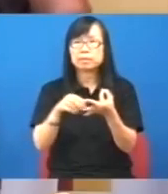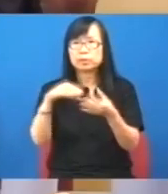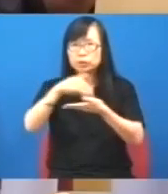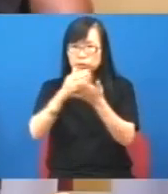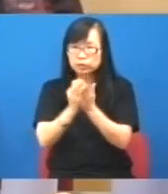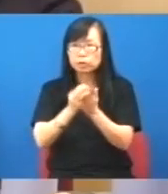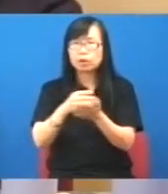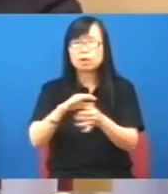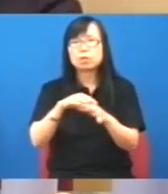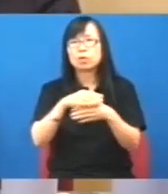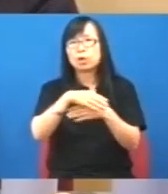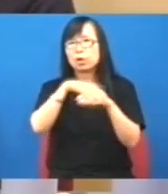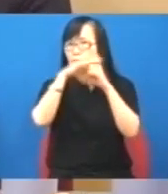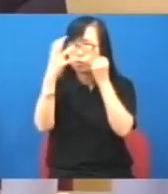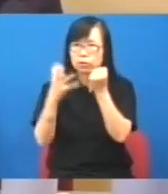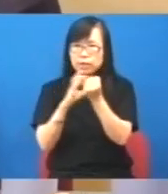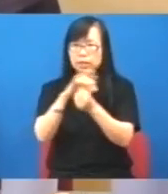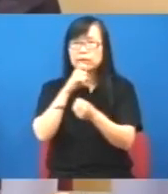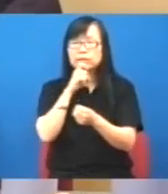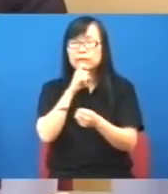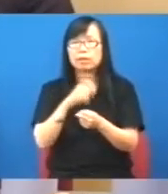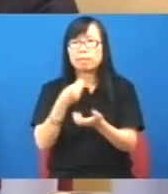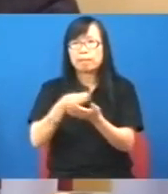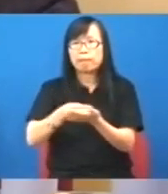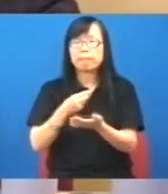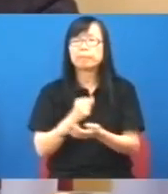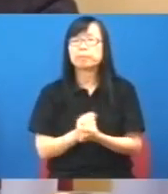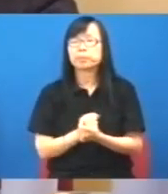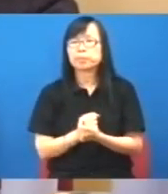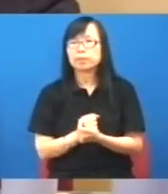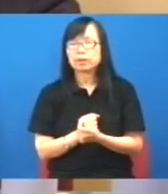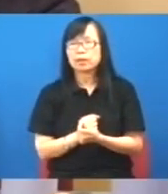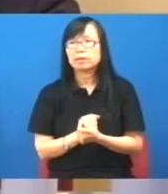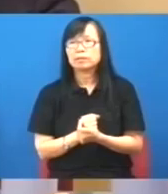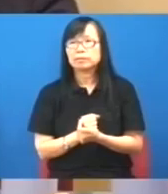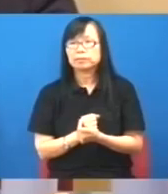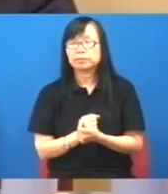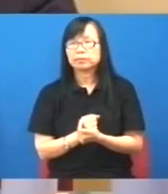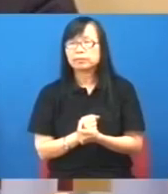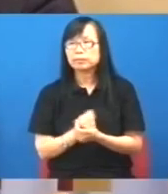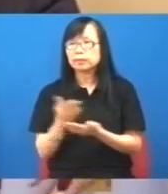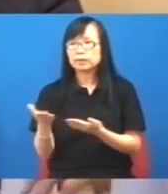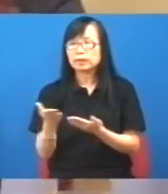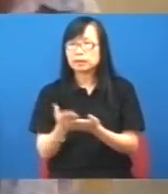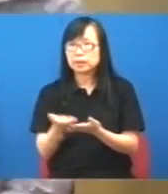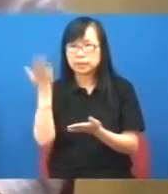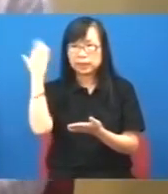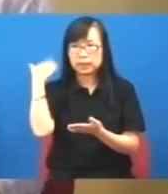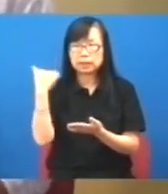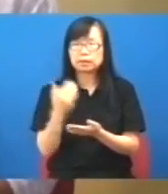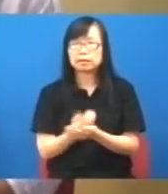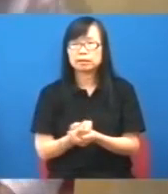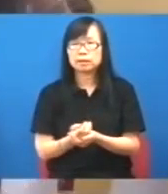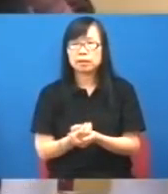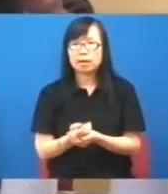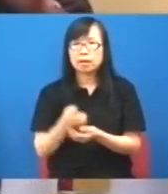遍佈全世界添啊！隨住呢個即係技術嘅革新係嘛，即係隨時都種到咩啊？全球化。 依個即係 咁以前咧，